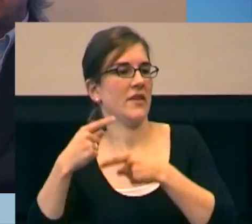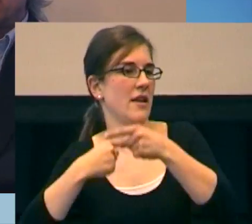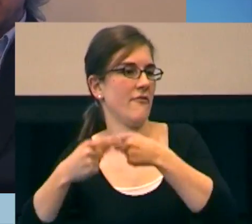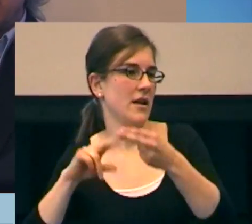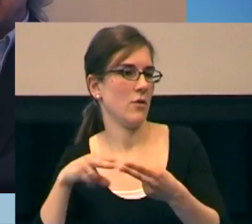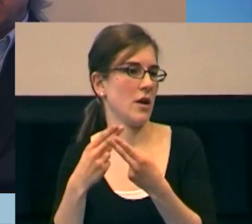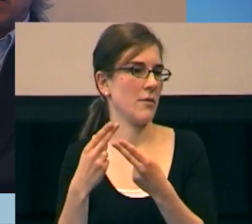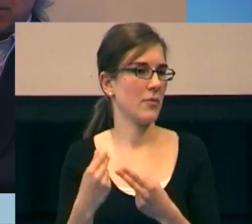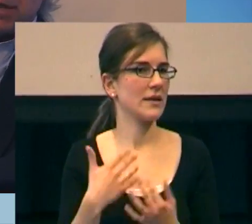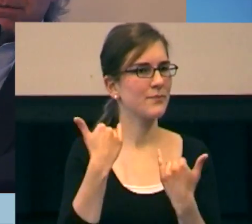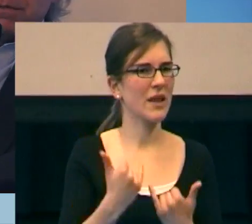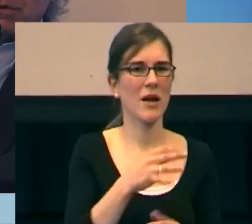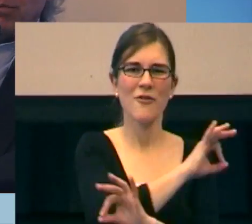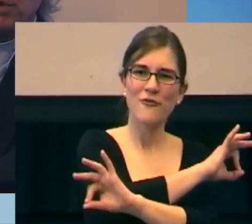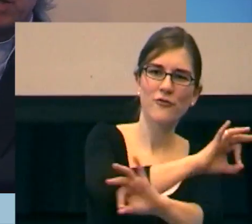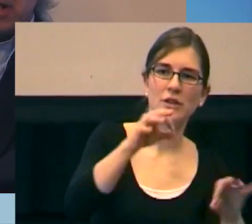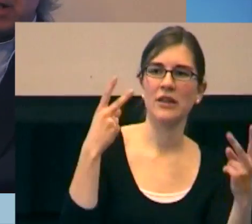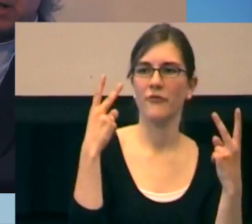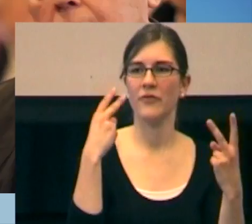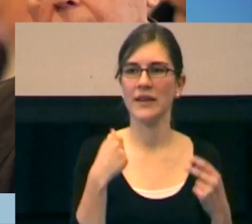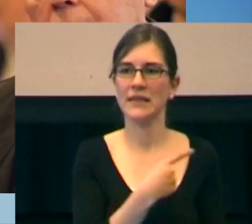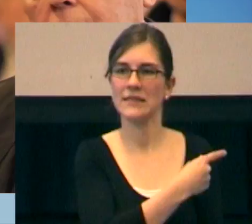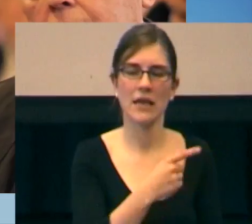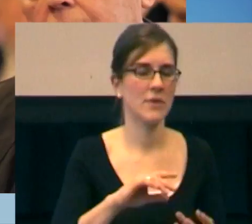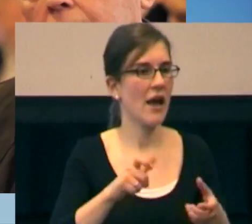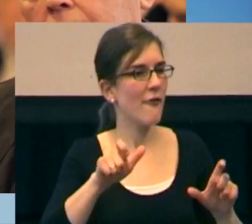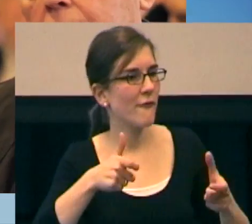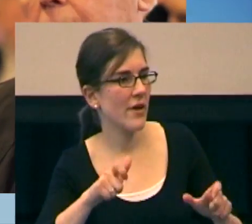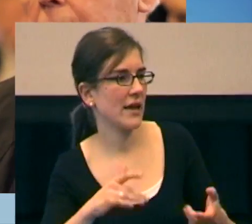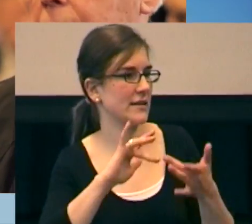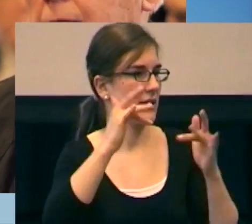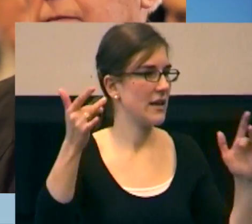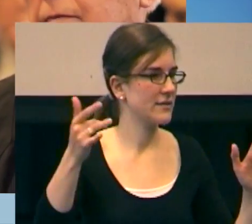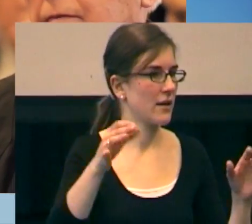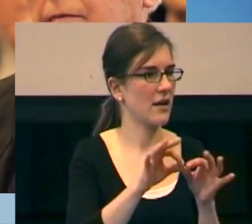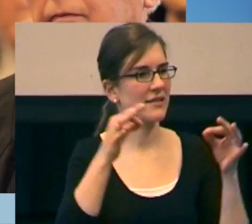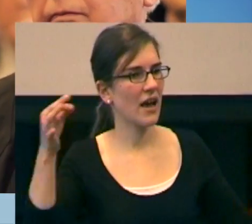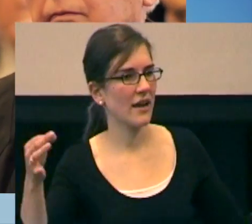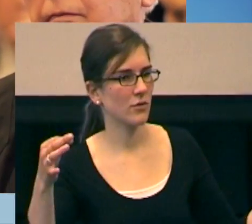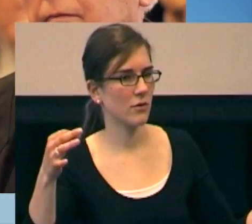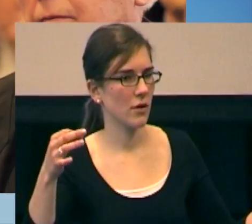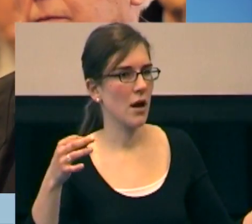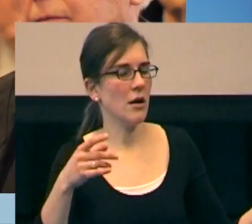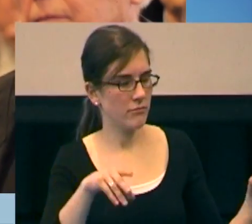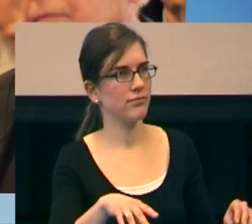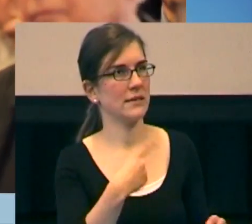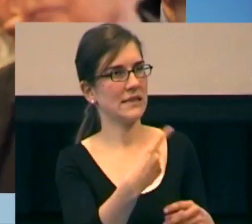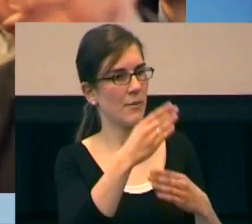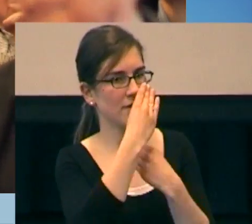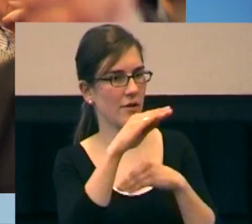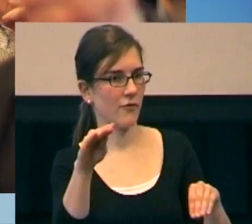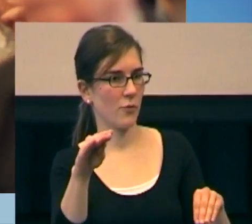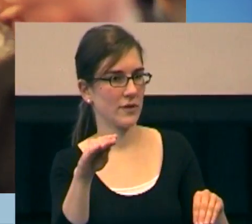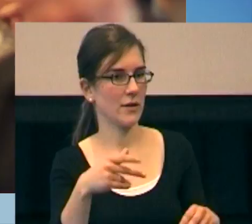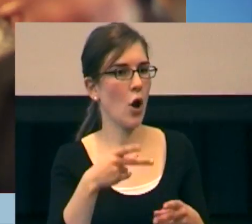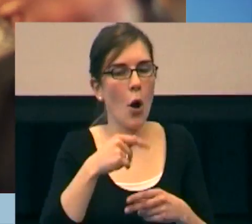Veranstaltungen durch Lesen durch die Selbsthilfe Gruppen durch das Internet durch das Fernsehen das heißt die Patienten kommen heute in der Regel zumindest zum Urologen nicht mehr